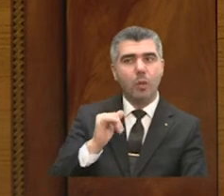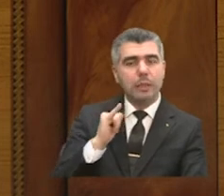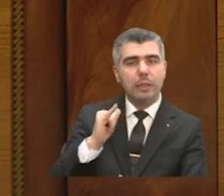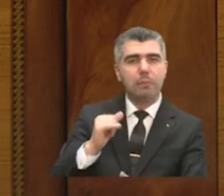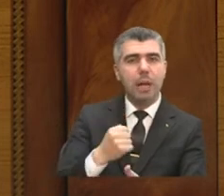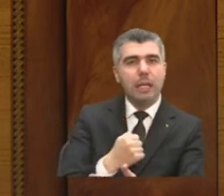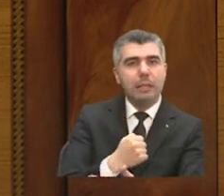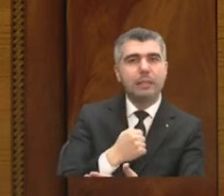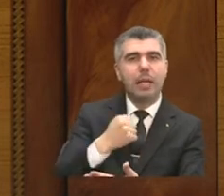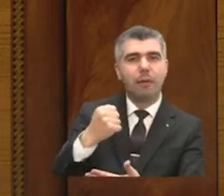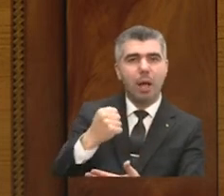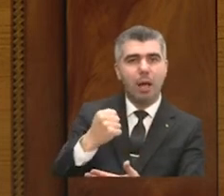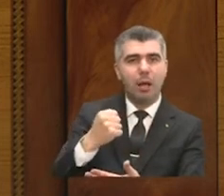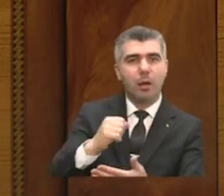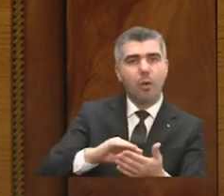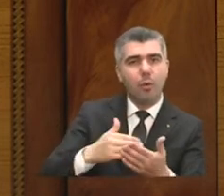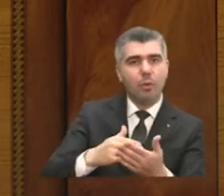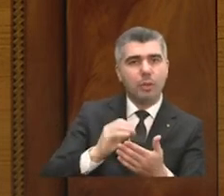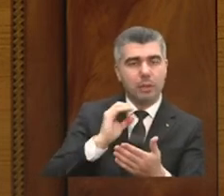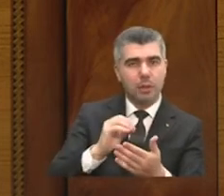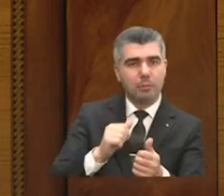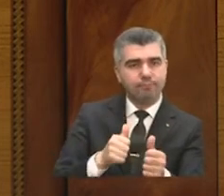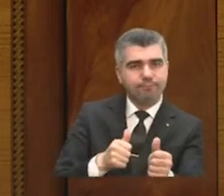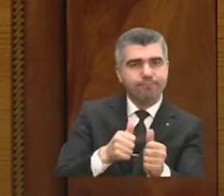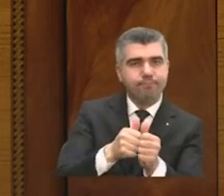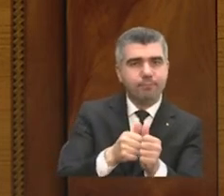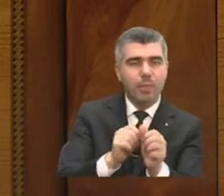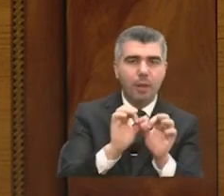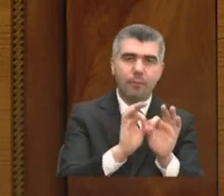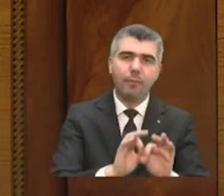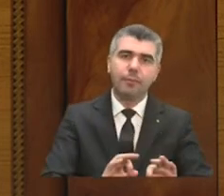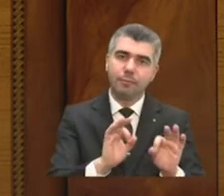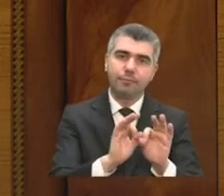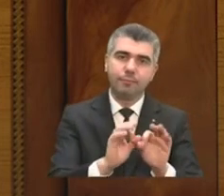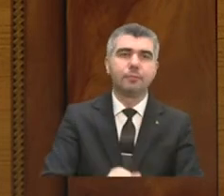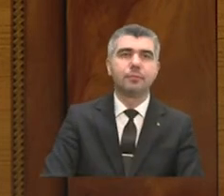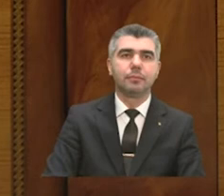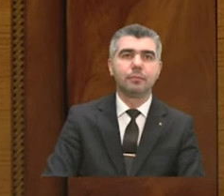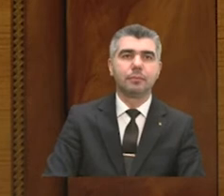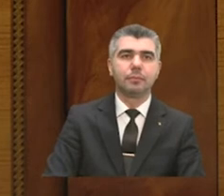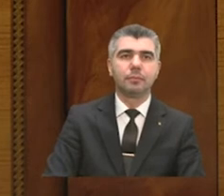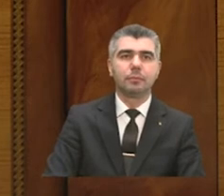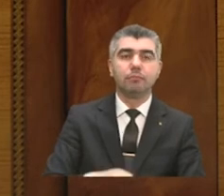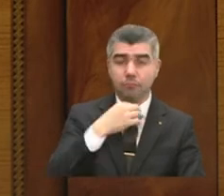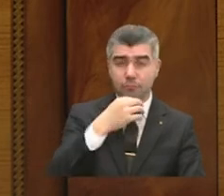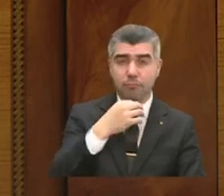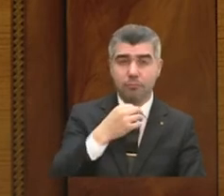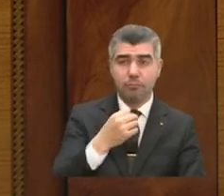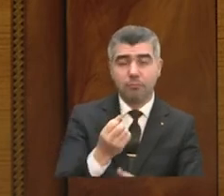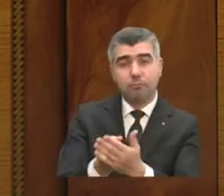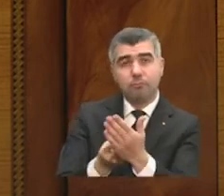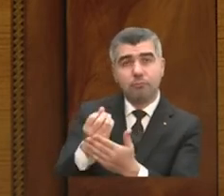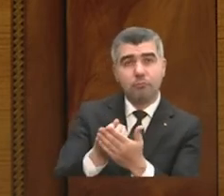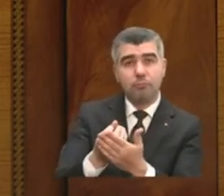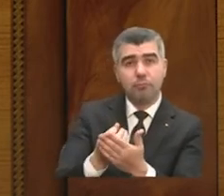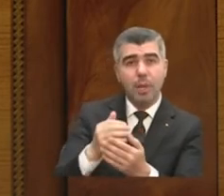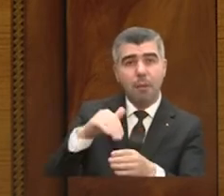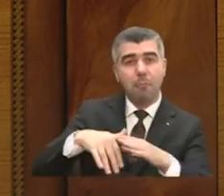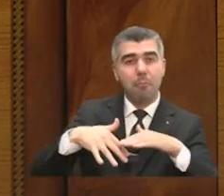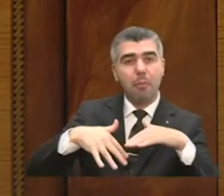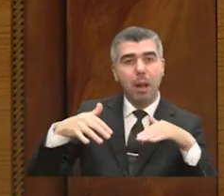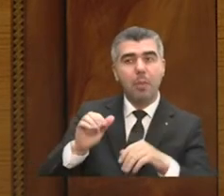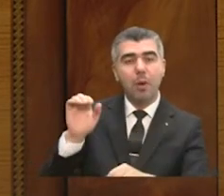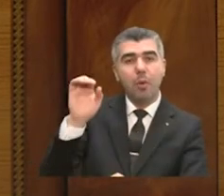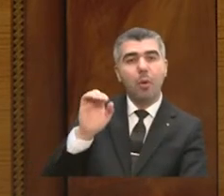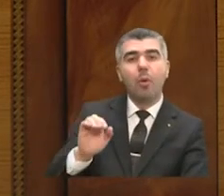ont déclaré « Voulez-vous que nous jetions à la poubelle le rapport de 150 pages d'association juste pour